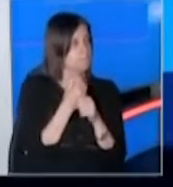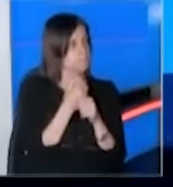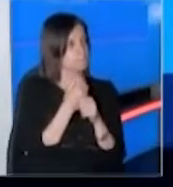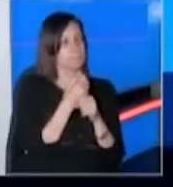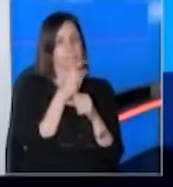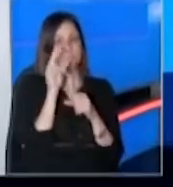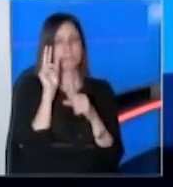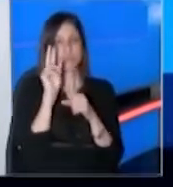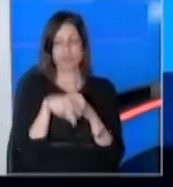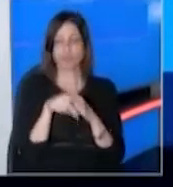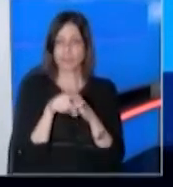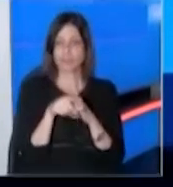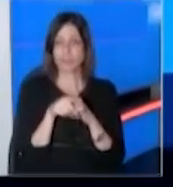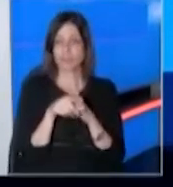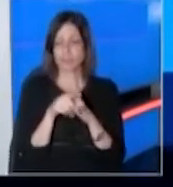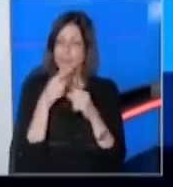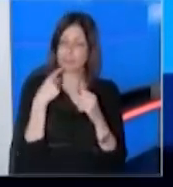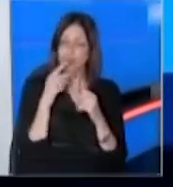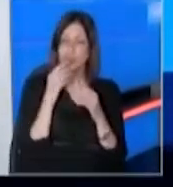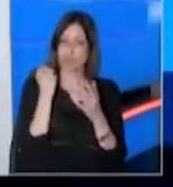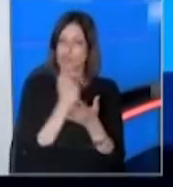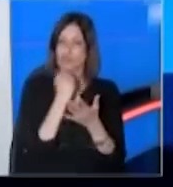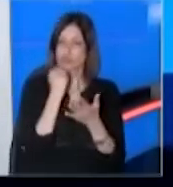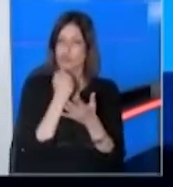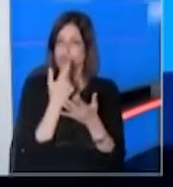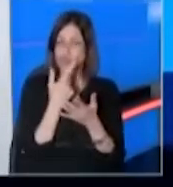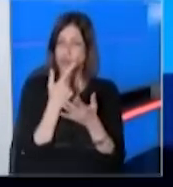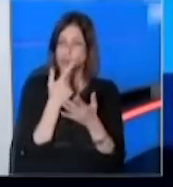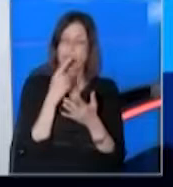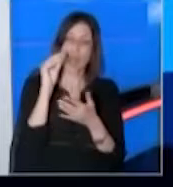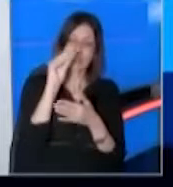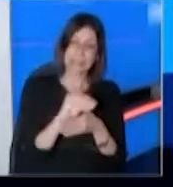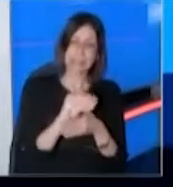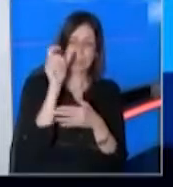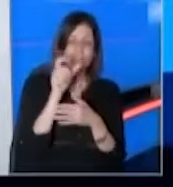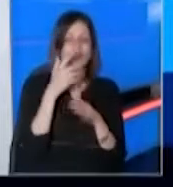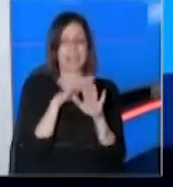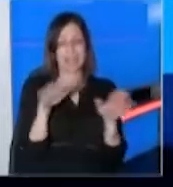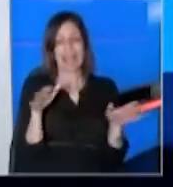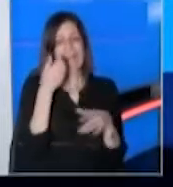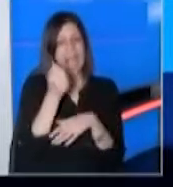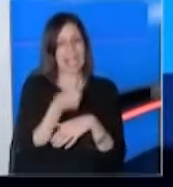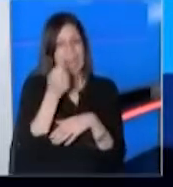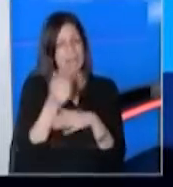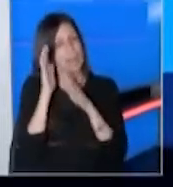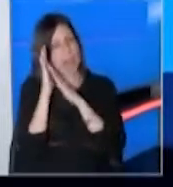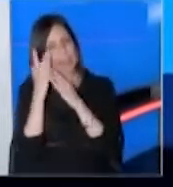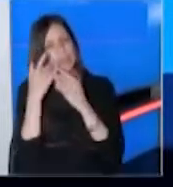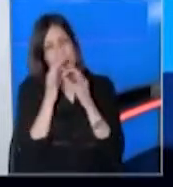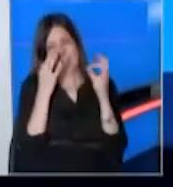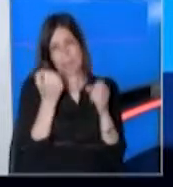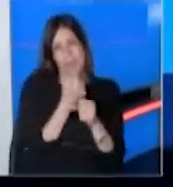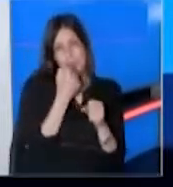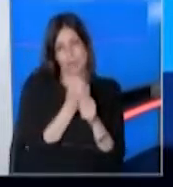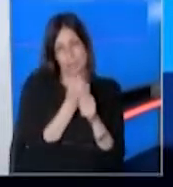יש לך הרשאה פתאום להעליל אנשים על קרקע חקלאית. ועכשיו מתחילים בעובדים, אבל עוד פעם